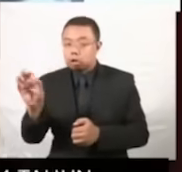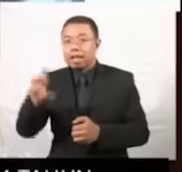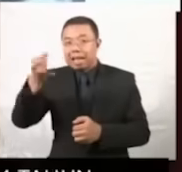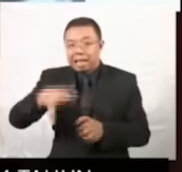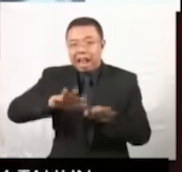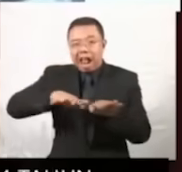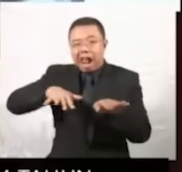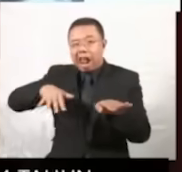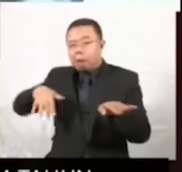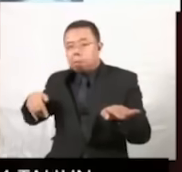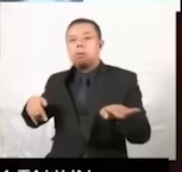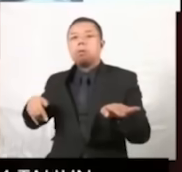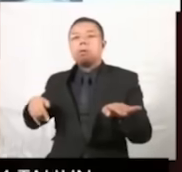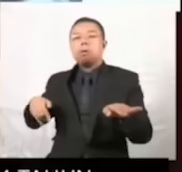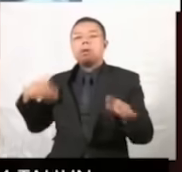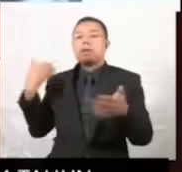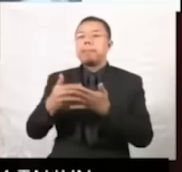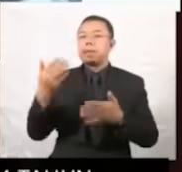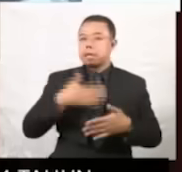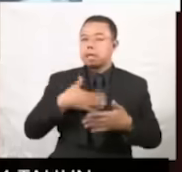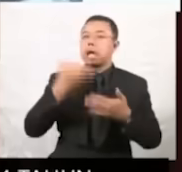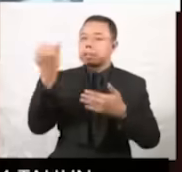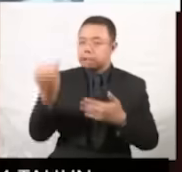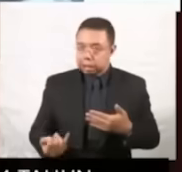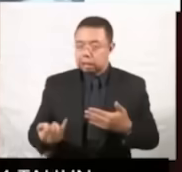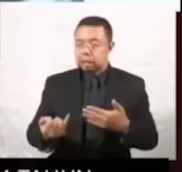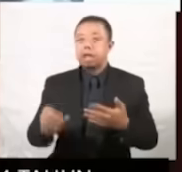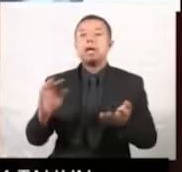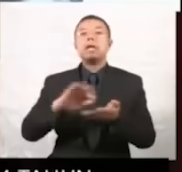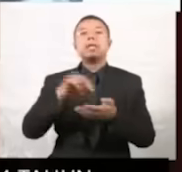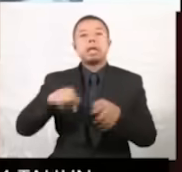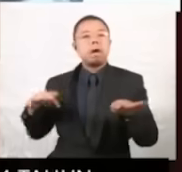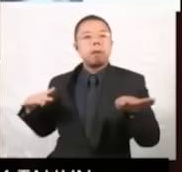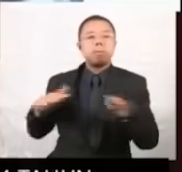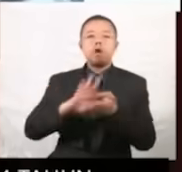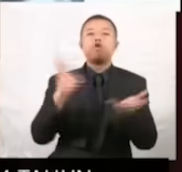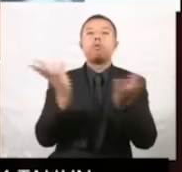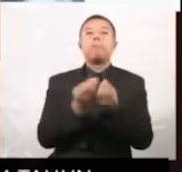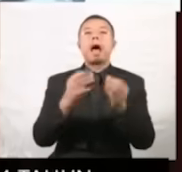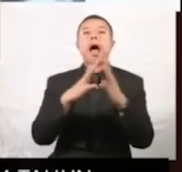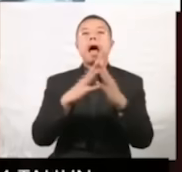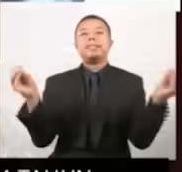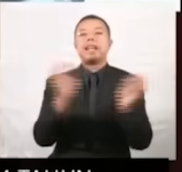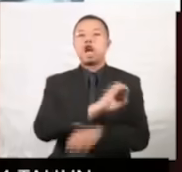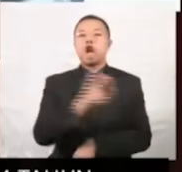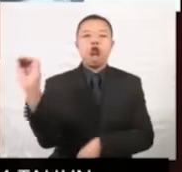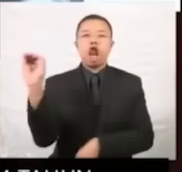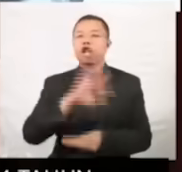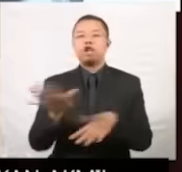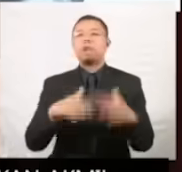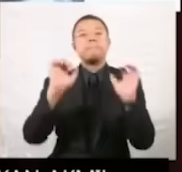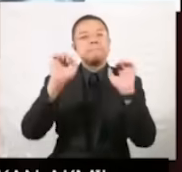tertinggal sangat tertinggal di akhir jabatan kami jumlahnya menjadi nol kami berhasil